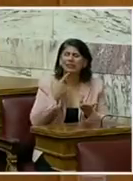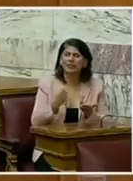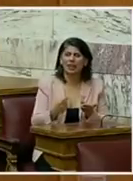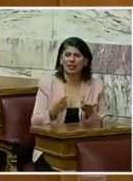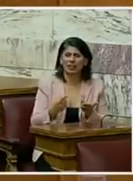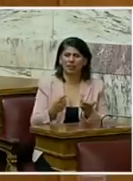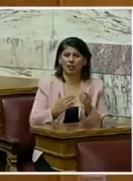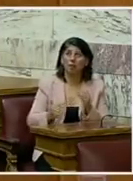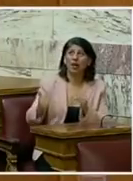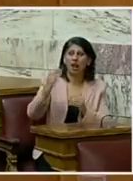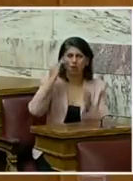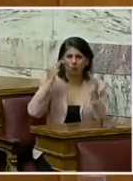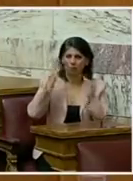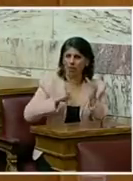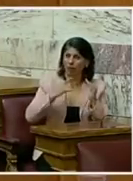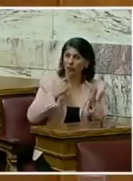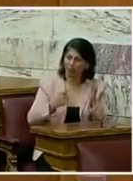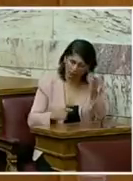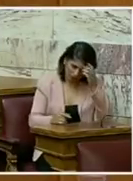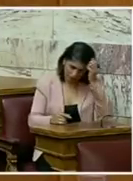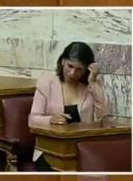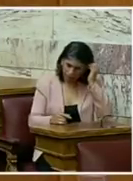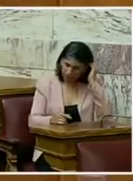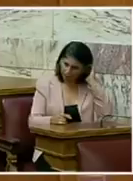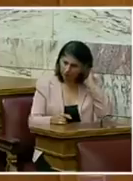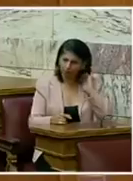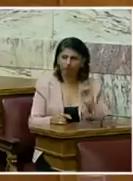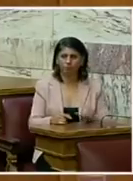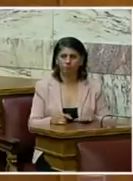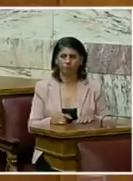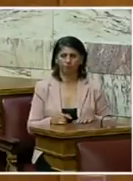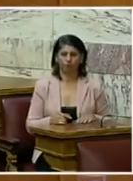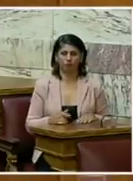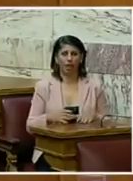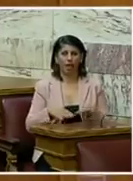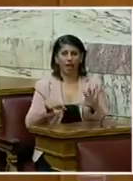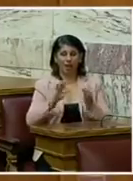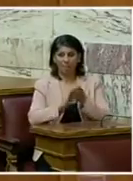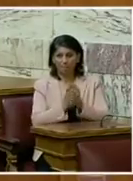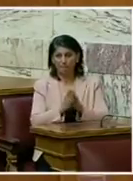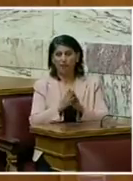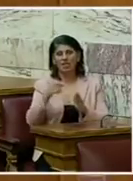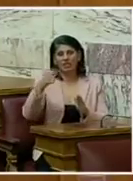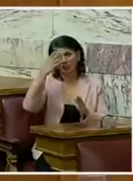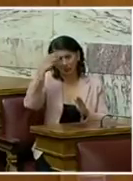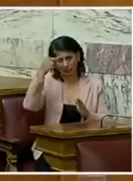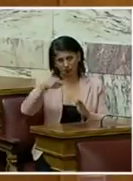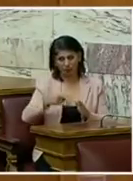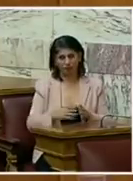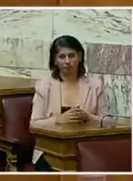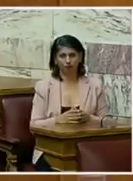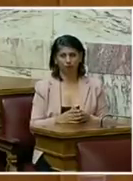υποψίας. Αρχισυνομότης, λέτε, ο Τσίπρας. Να δούμε ποιοι είναι οι συνωμότες κάτω από τον αρχισυνωμότη.